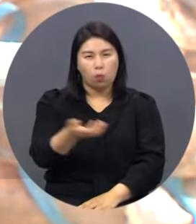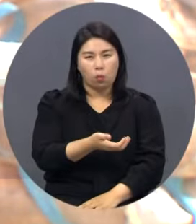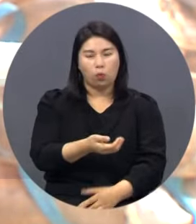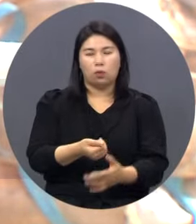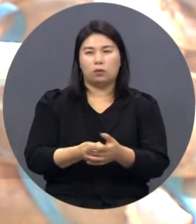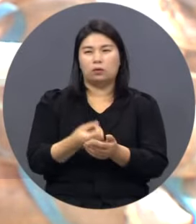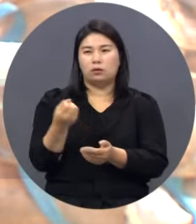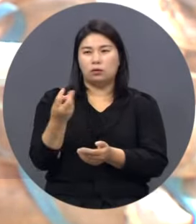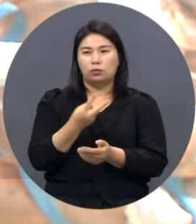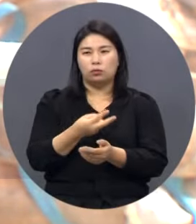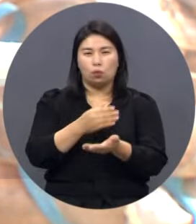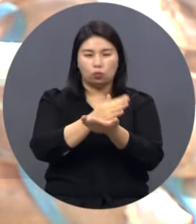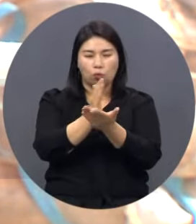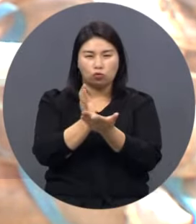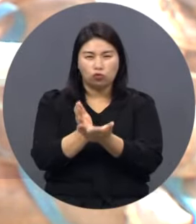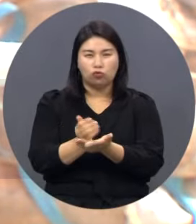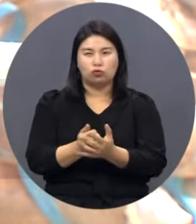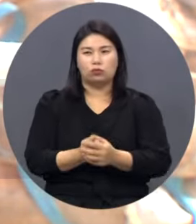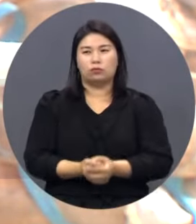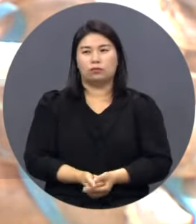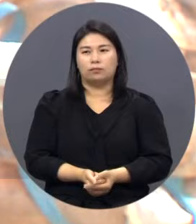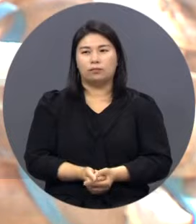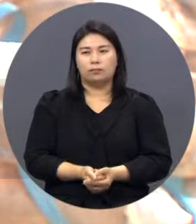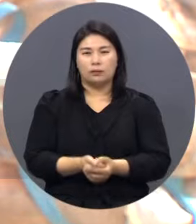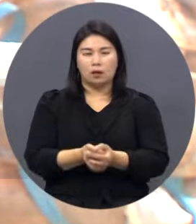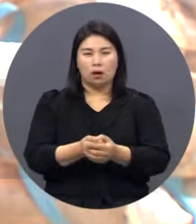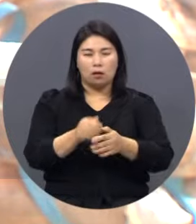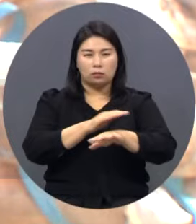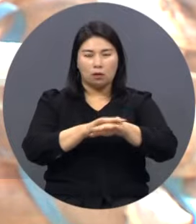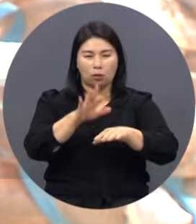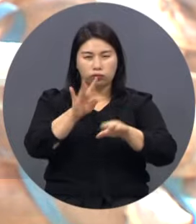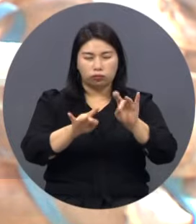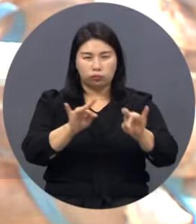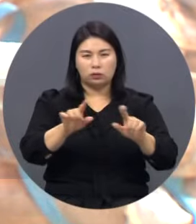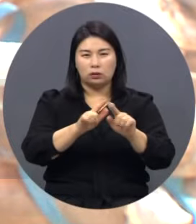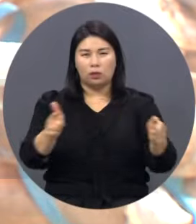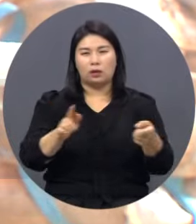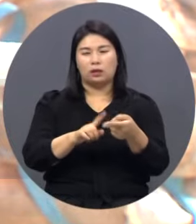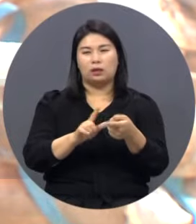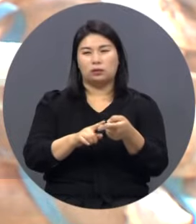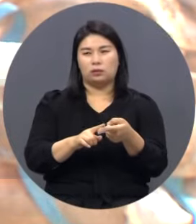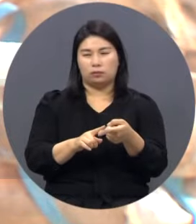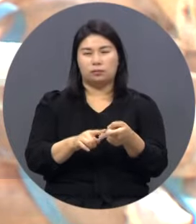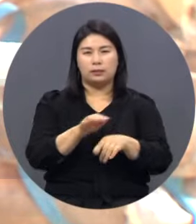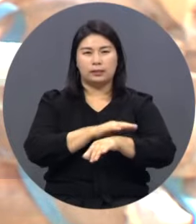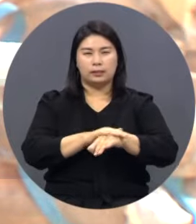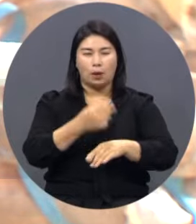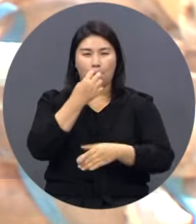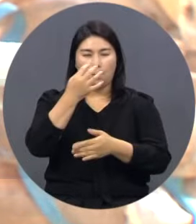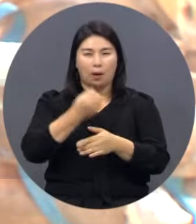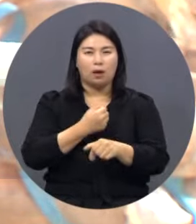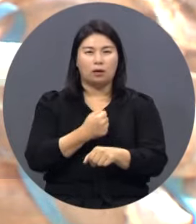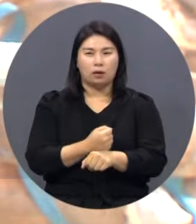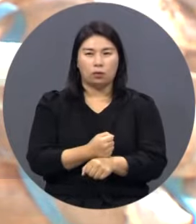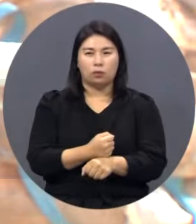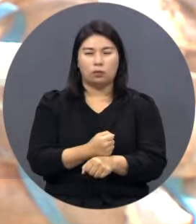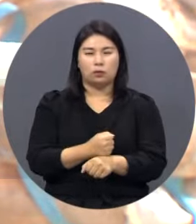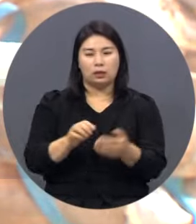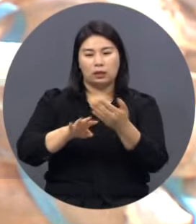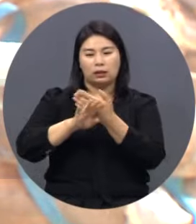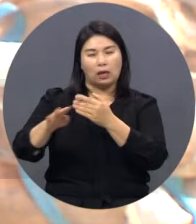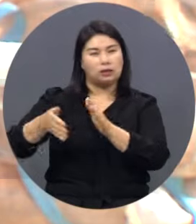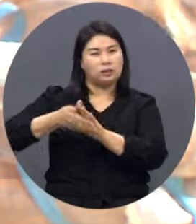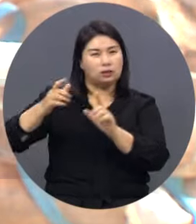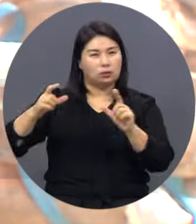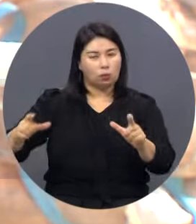그다음에 종류, 그다음에 분해되고 있는 정도 등을 저희가 정량적으로 잘 파악을 해서 타